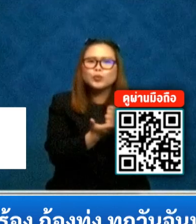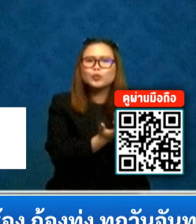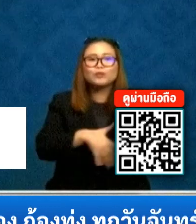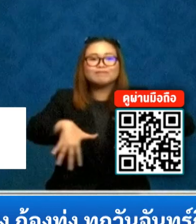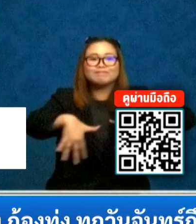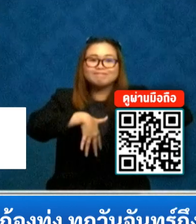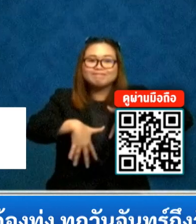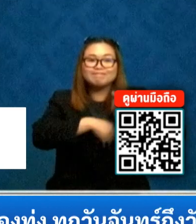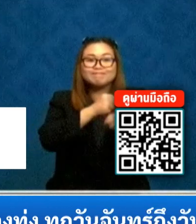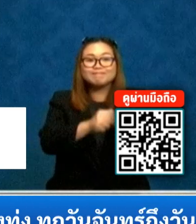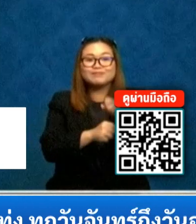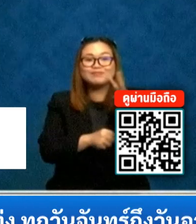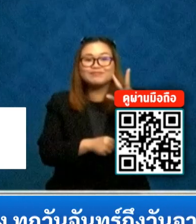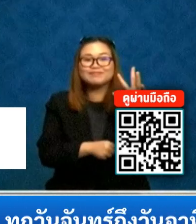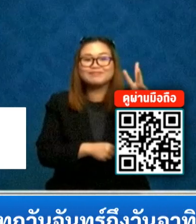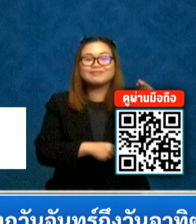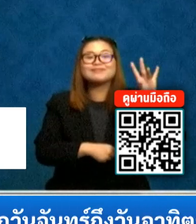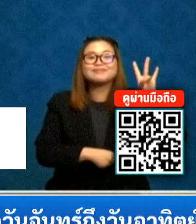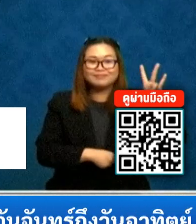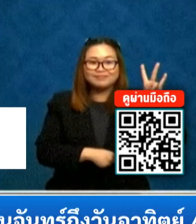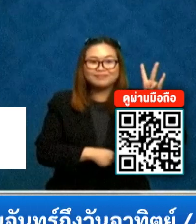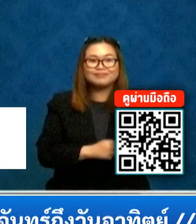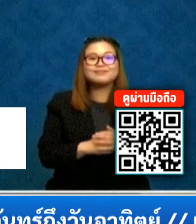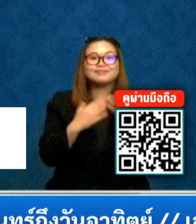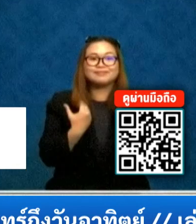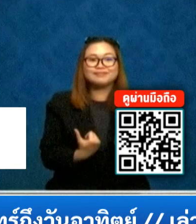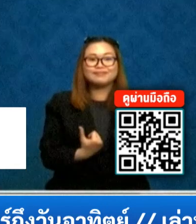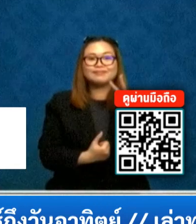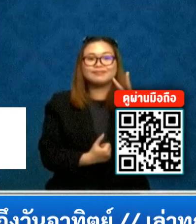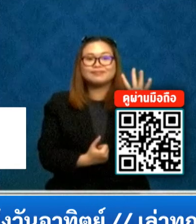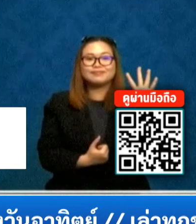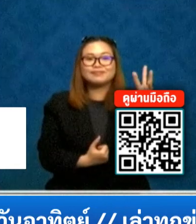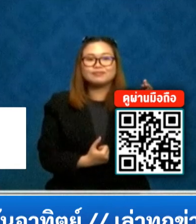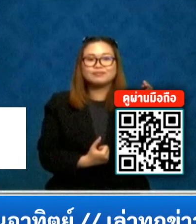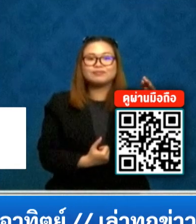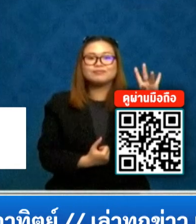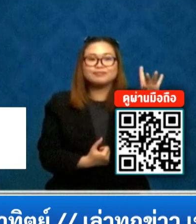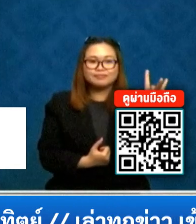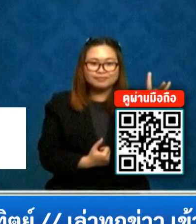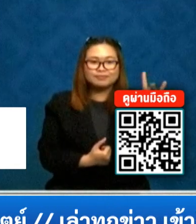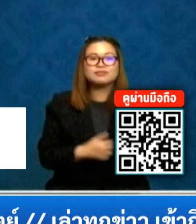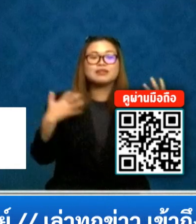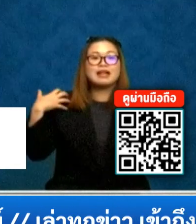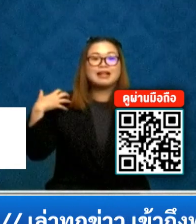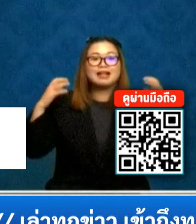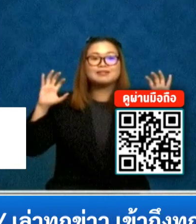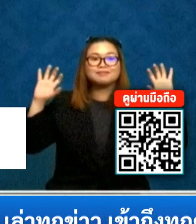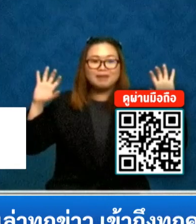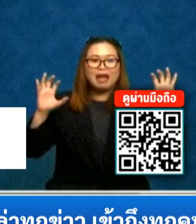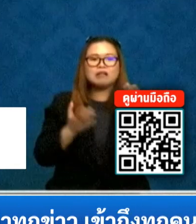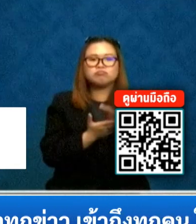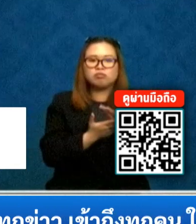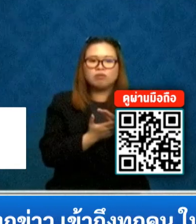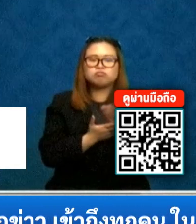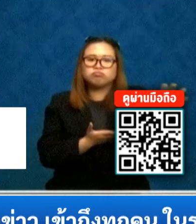ประมาณ67อันนี้ปี68ก็อย่างที่มีสมาชิกได้อภิปรายว่ารัฐบาลต้องการเงินเยอะนะครับ